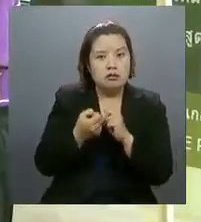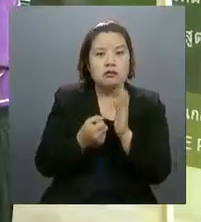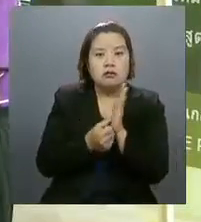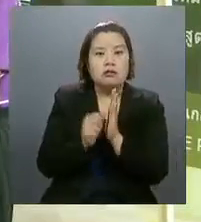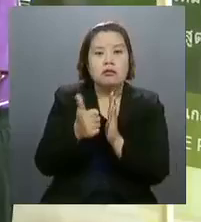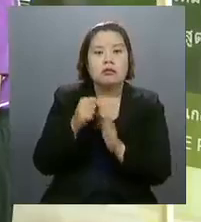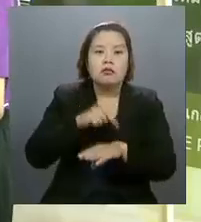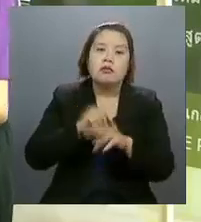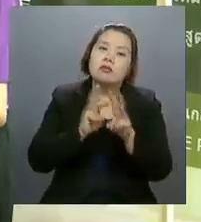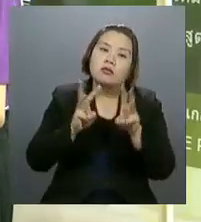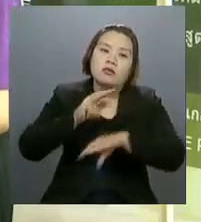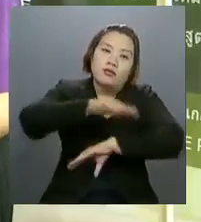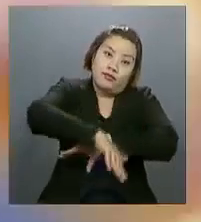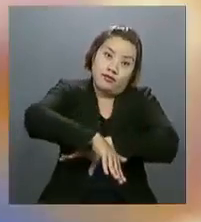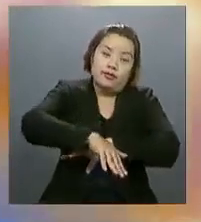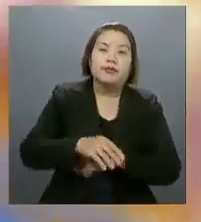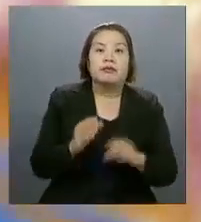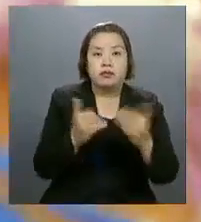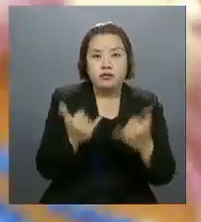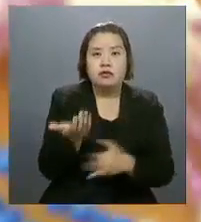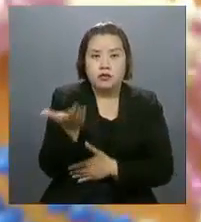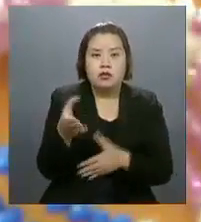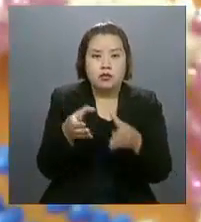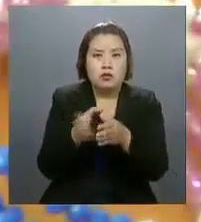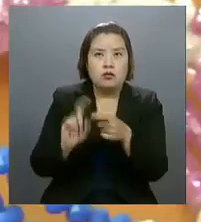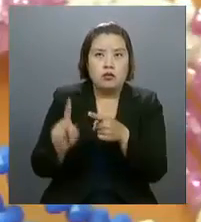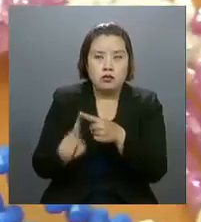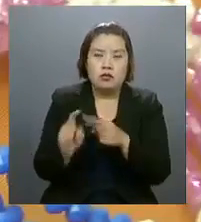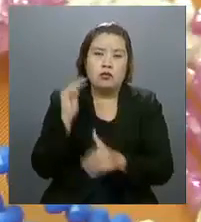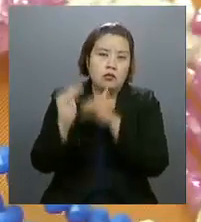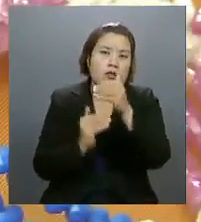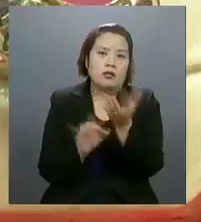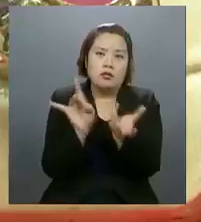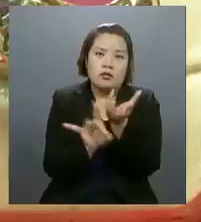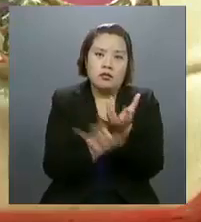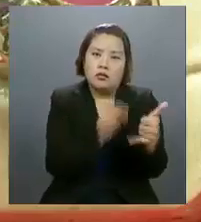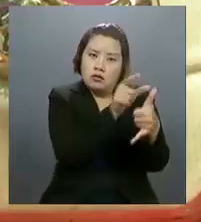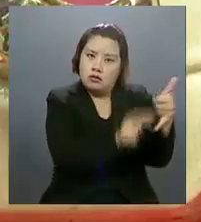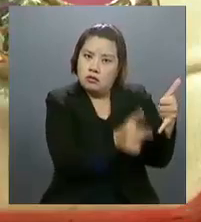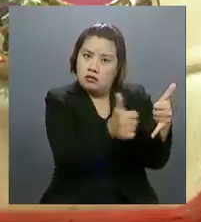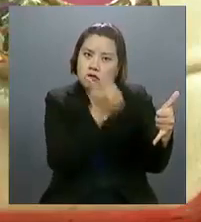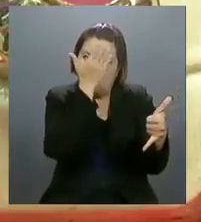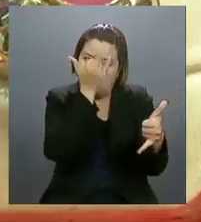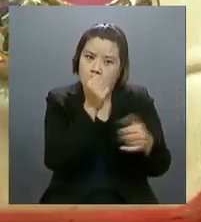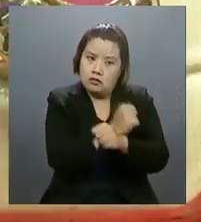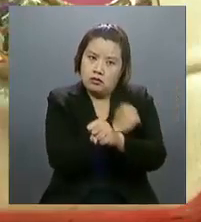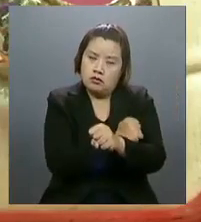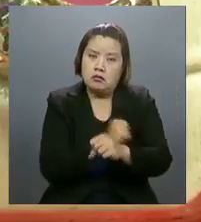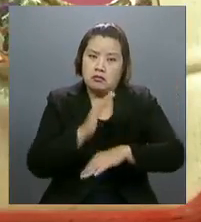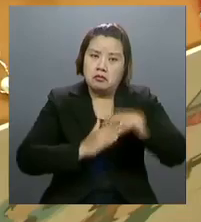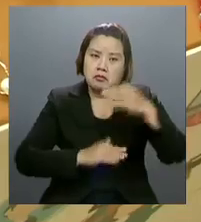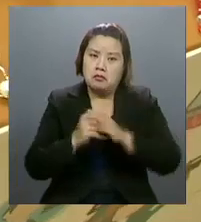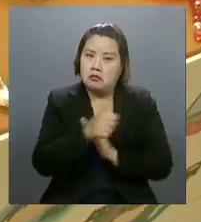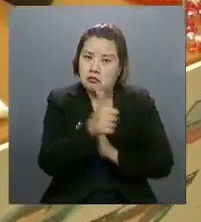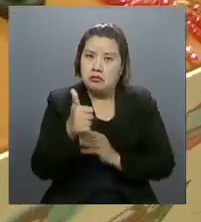พร้อมกันนี้ยังเสนอให้หน่วยงานที่เกี่ยวข้องเร่งพัฒนาศักยภาพคนพิการเพื่อเข้าสู่การแข่งขันในตลาดงานโดยใช้เงินจากก